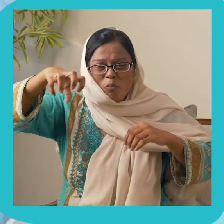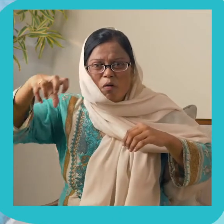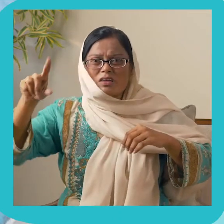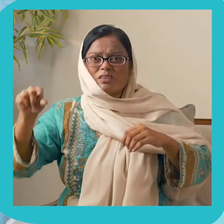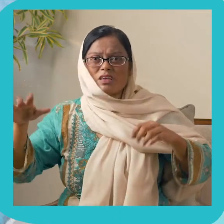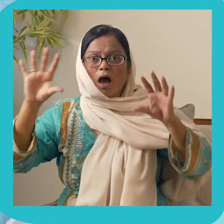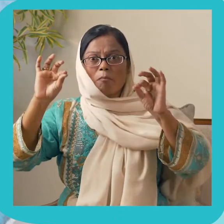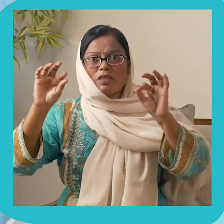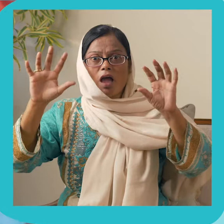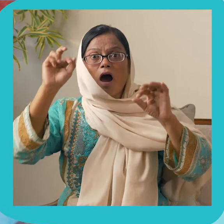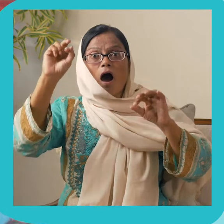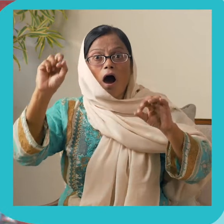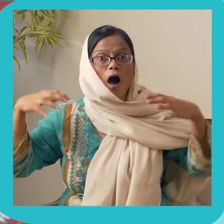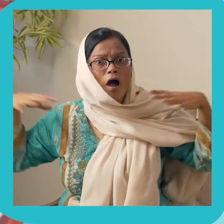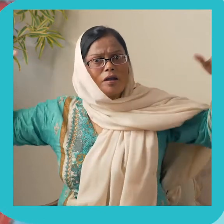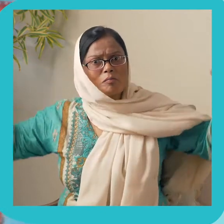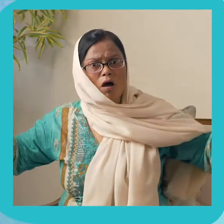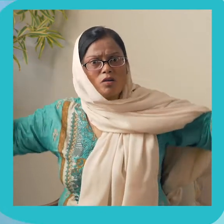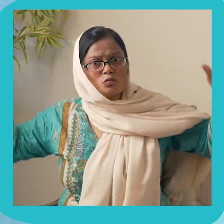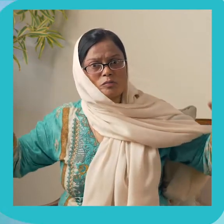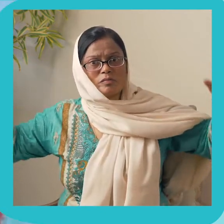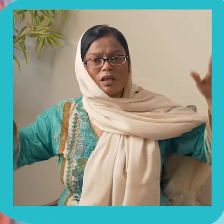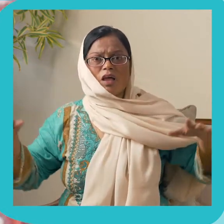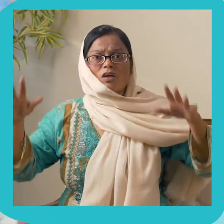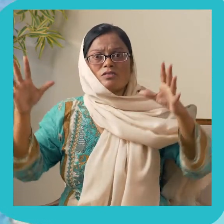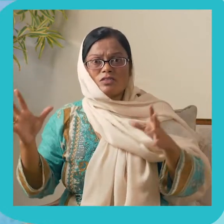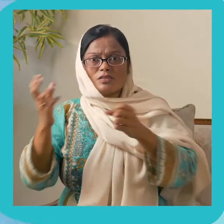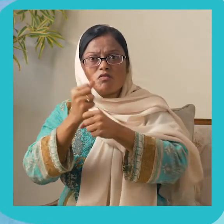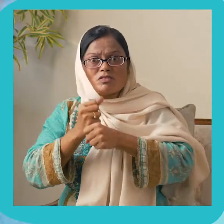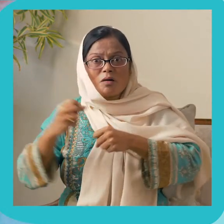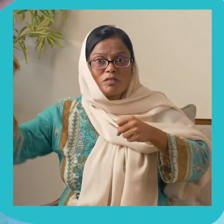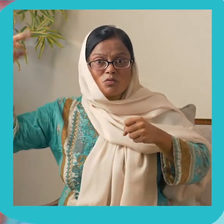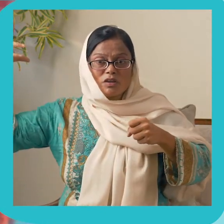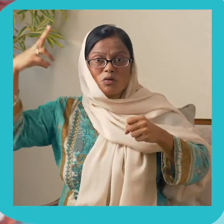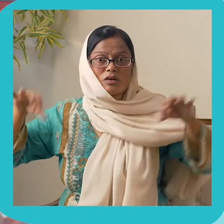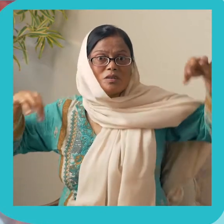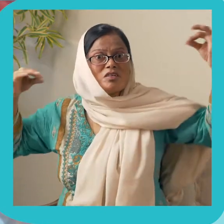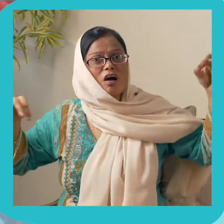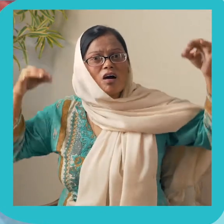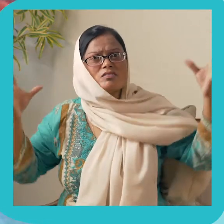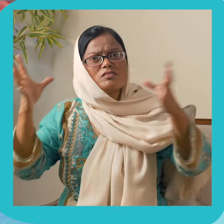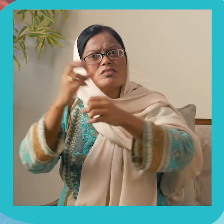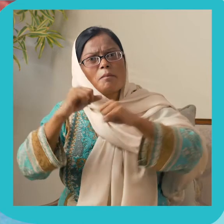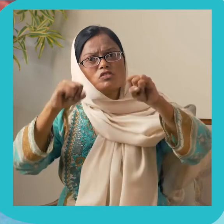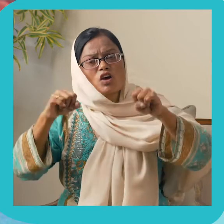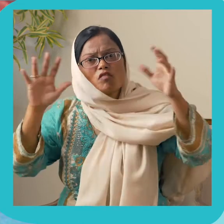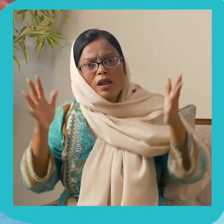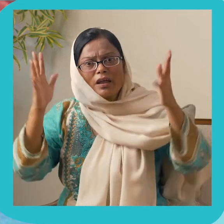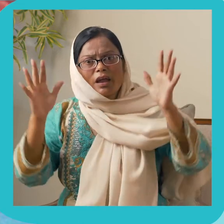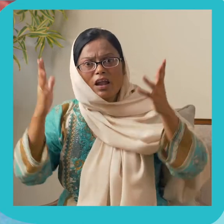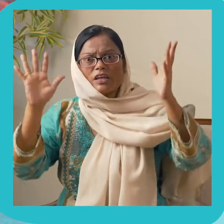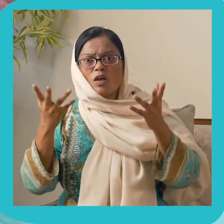ऑक्टोपस ऑली अपने 8 बाजू इर्द गिर्द हिला रही थी, गोया कि वो सूरज की रोशनी में रक्स कर रही हो।